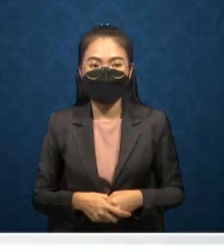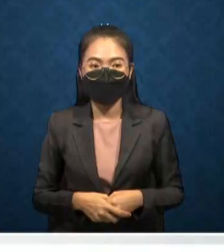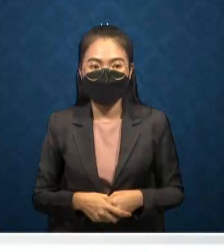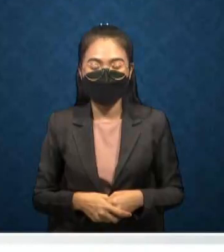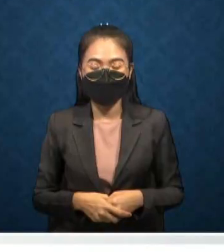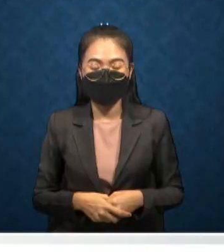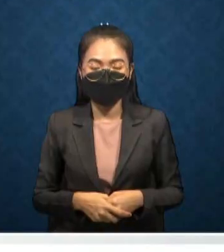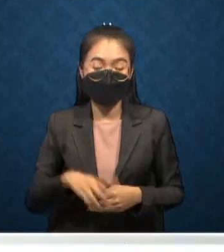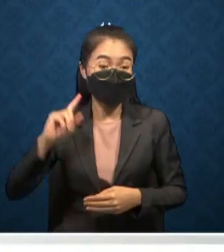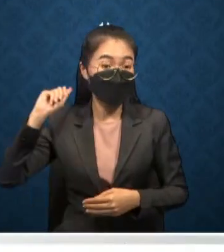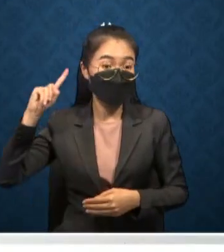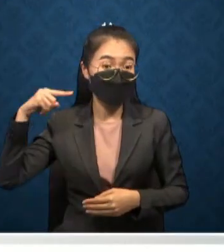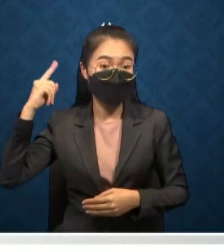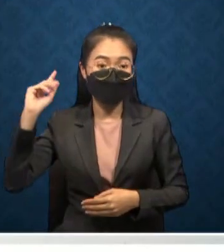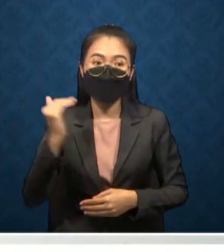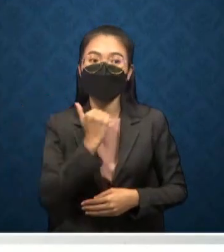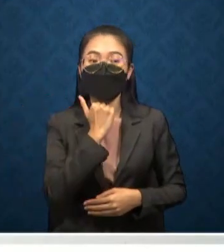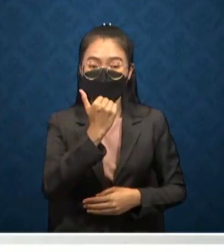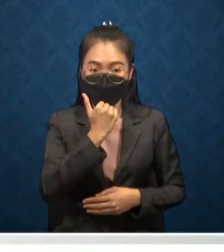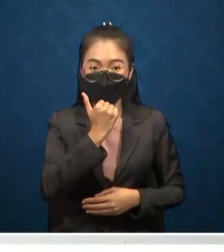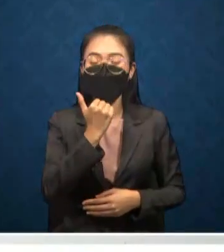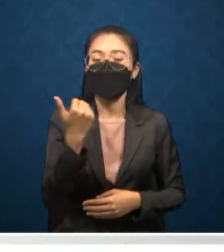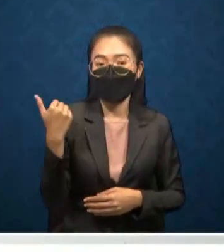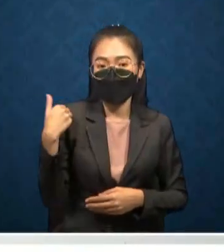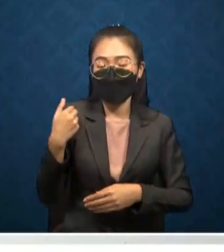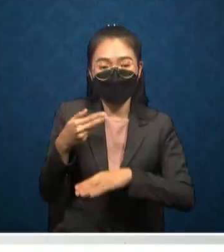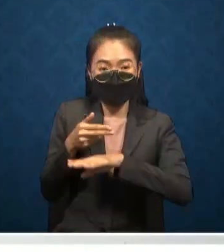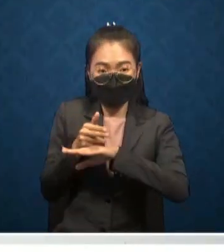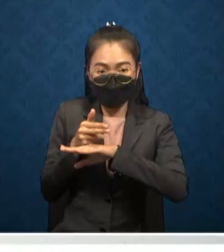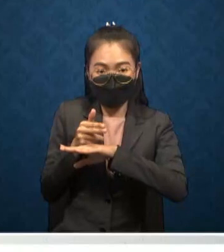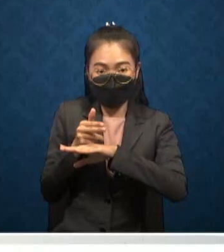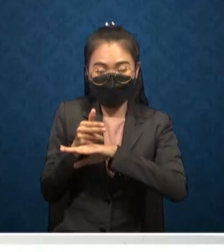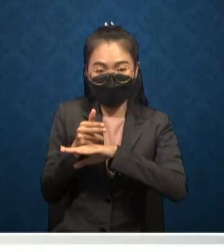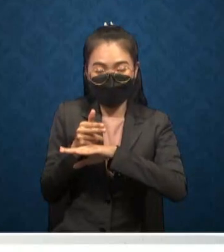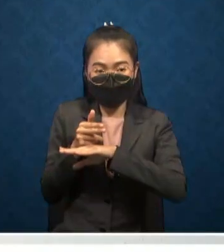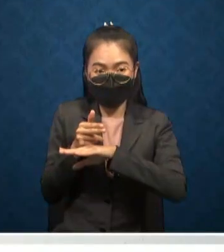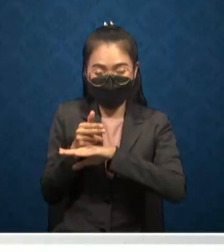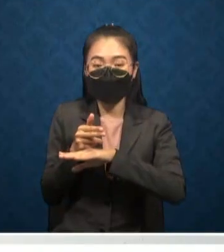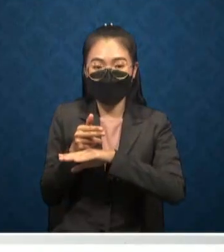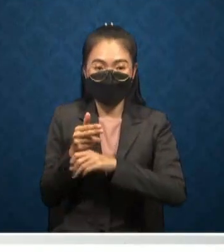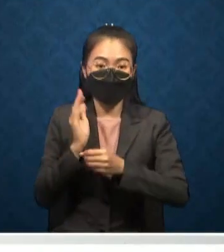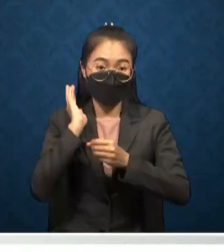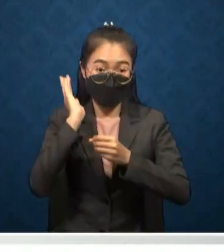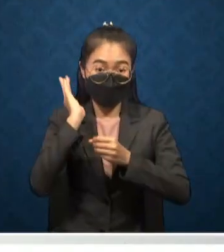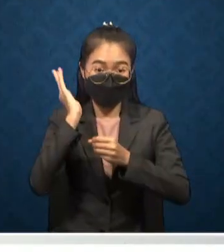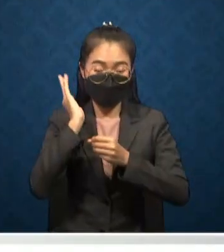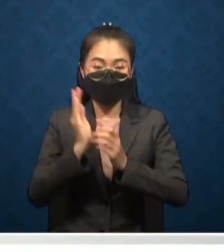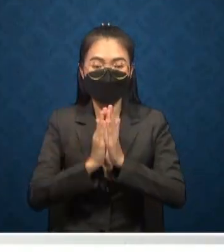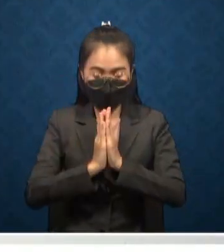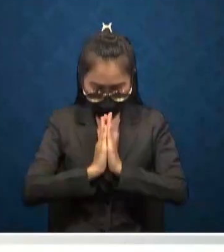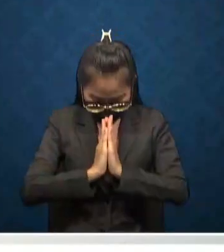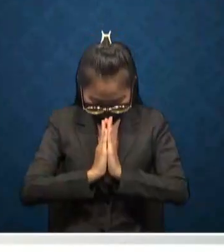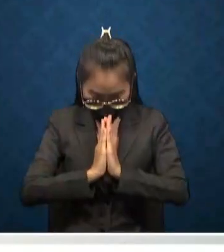ถ้าขาดที่จริงเรามีคลิป VDOด้วยนะคะที่จะนำเสนอค่ะกลับเรียนท่านประธานและคณะกรรมการ